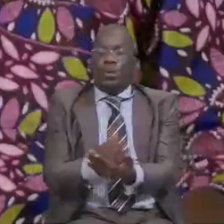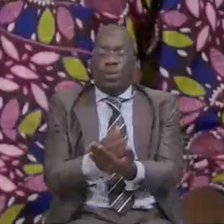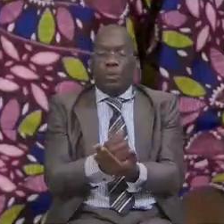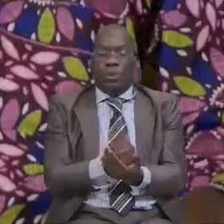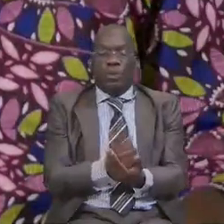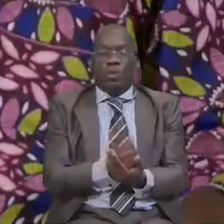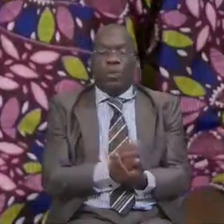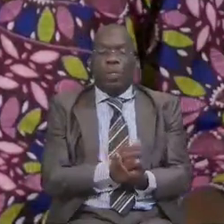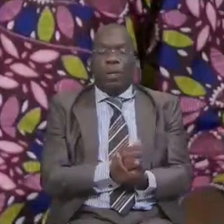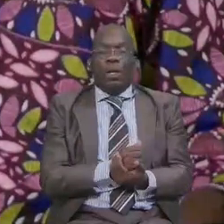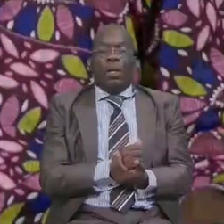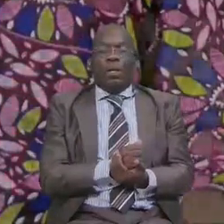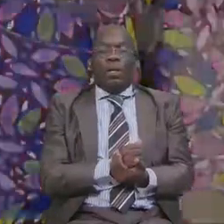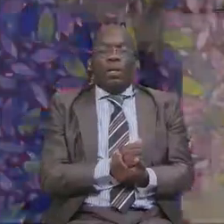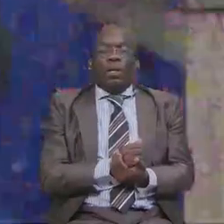en